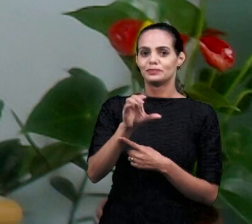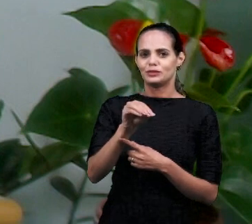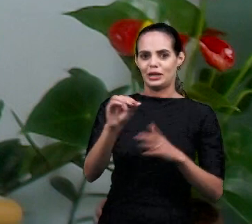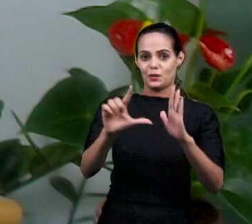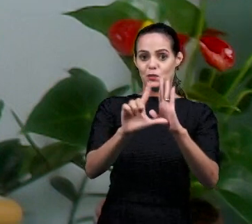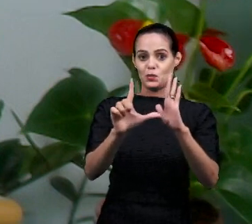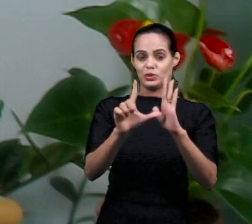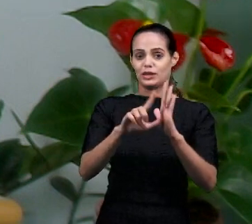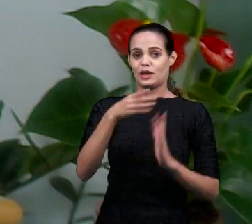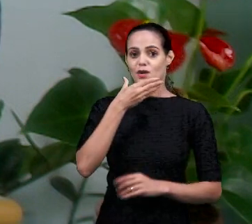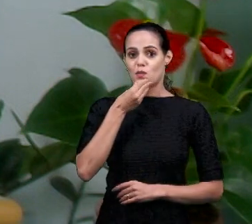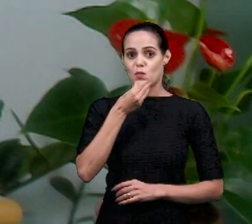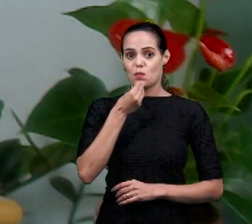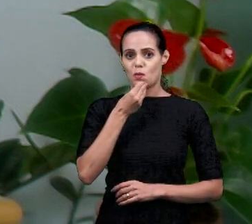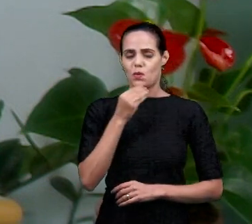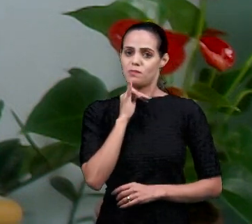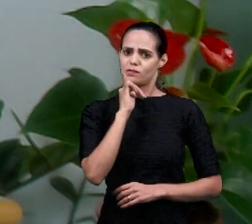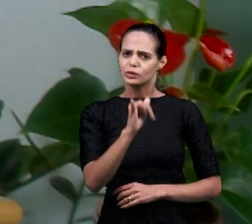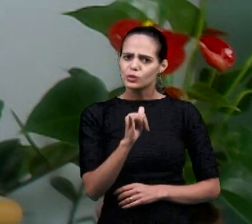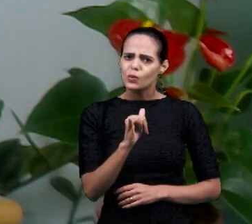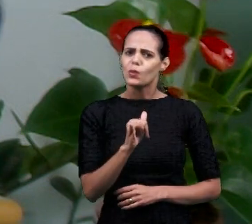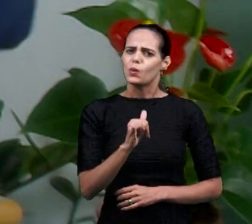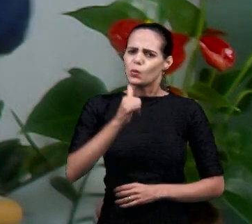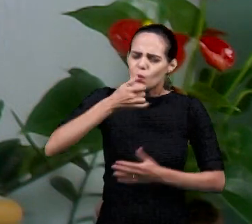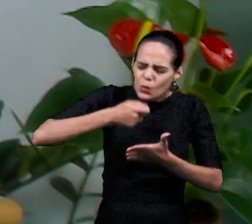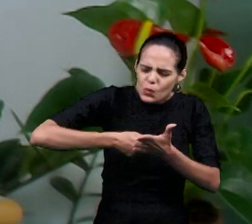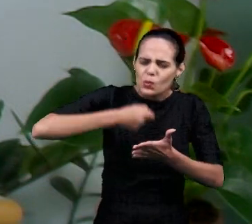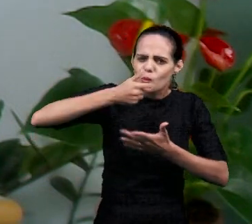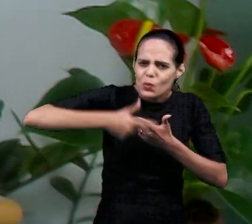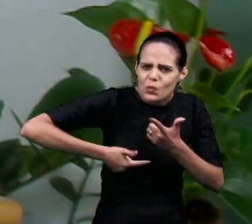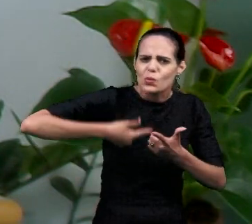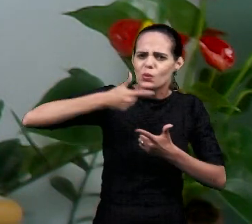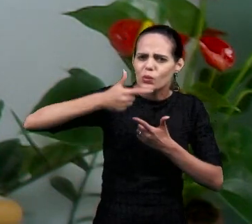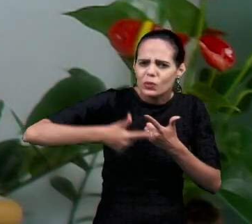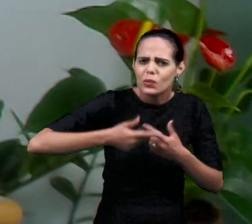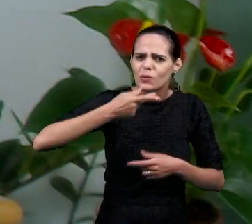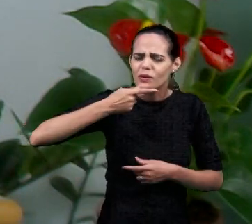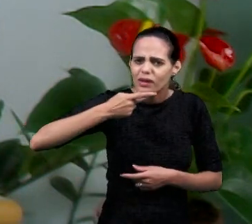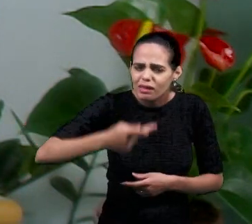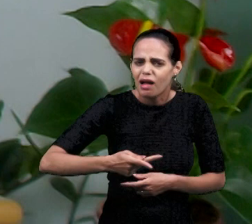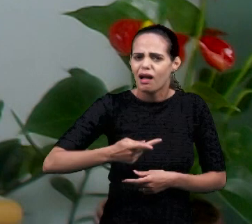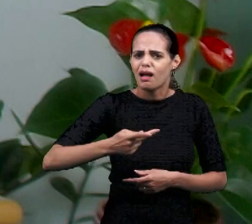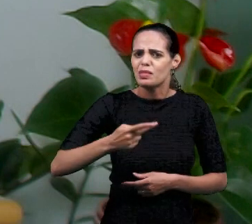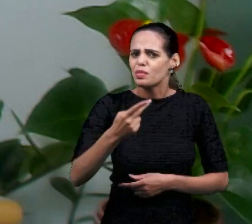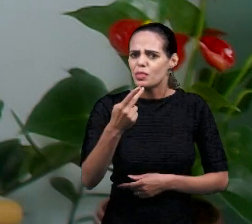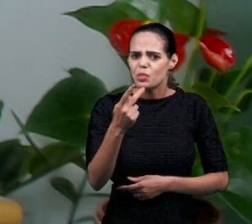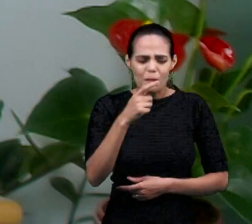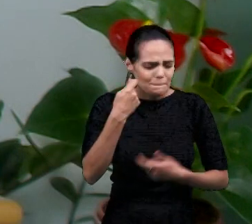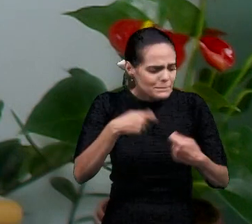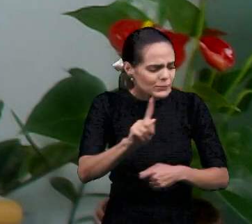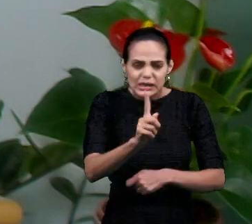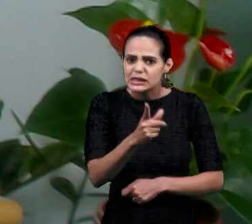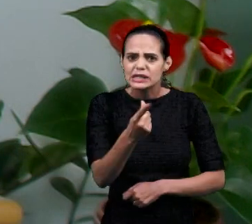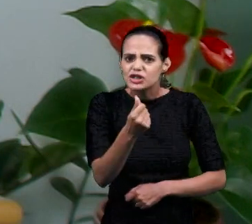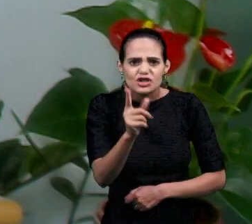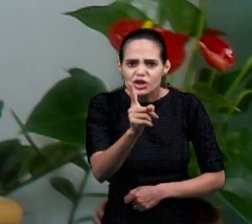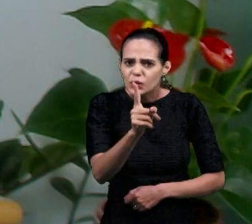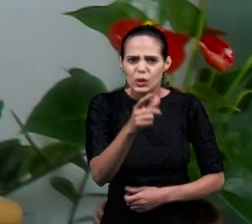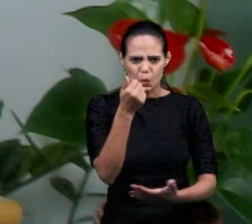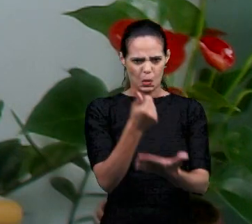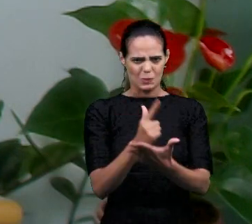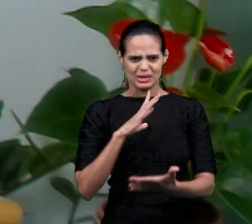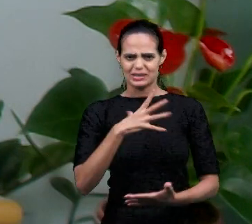le salut n'était pas par les œuvres. Ce n'est pas parce que vous êtes riche, ce n'est pas parce que vous pouvez acheter. Le salut